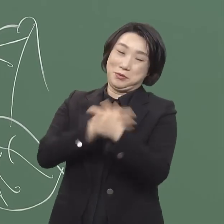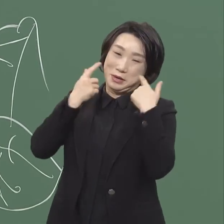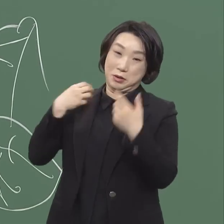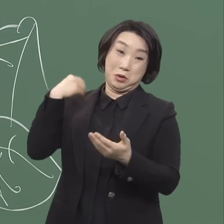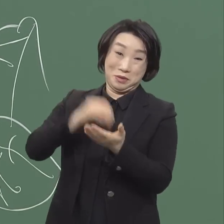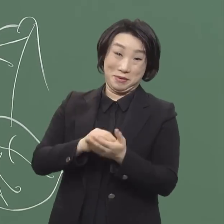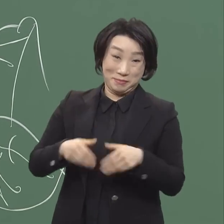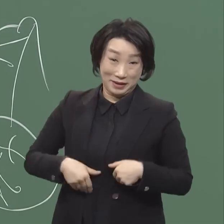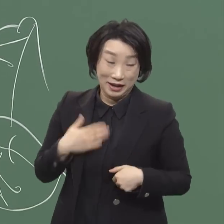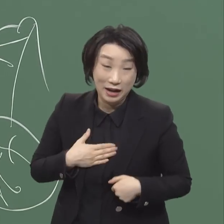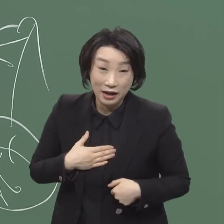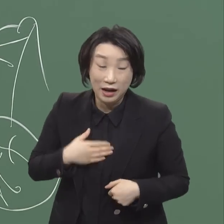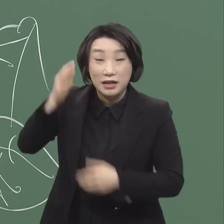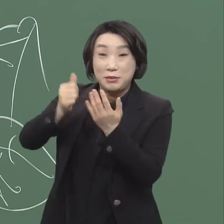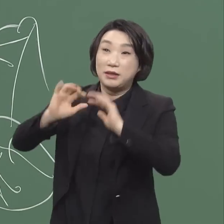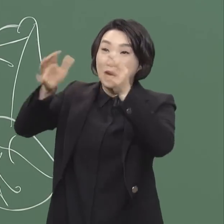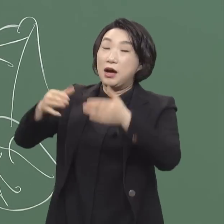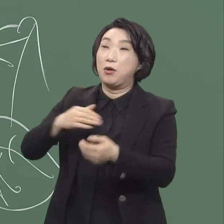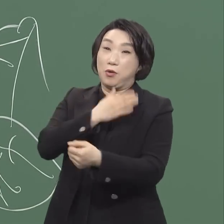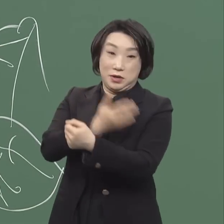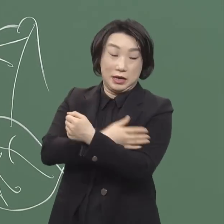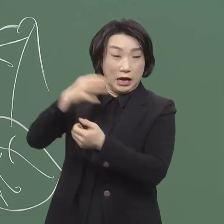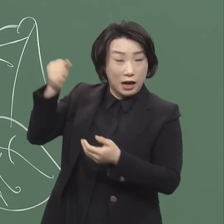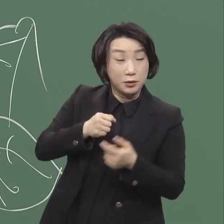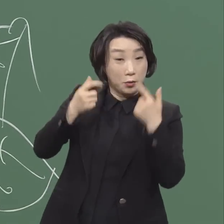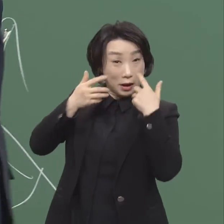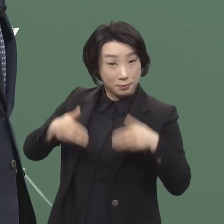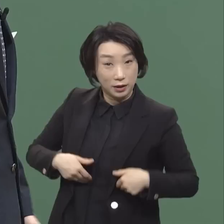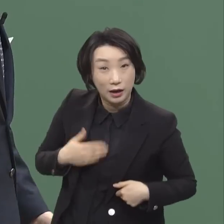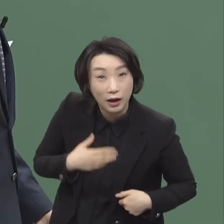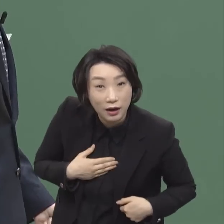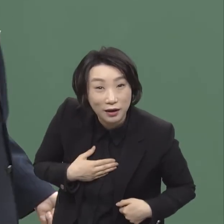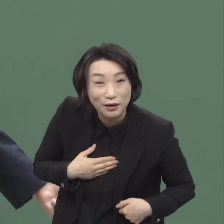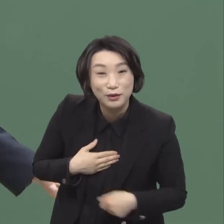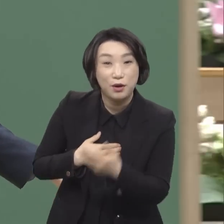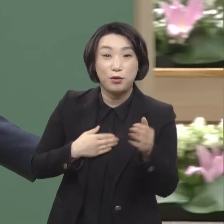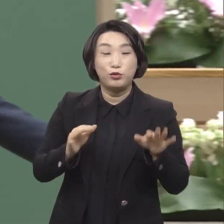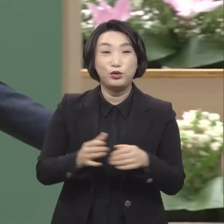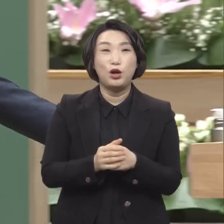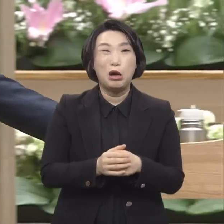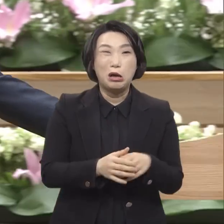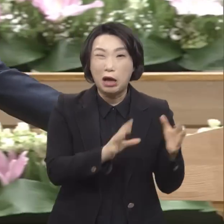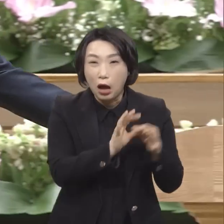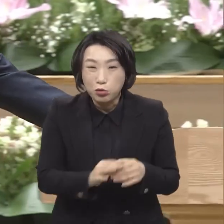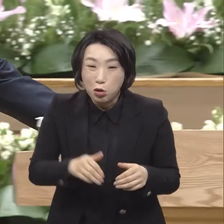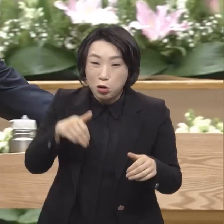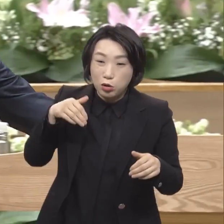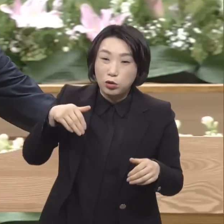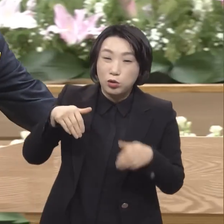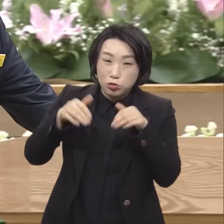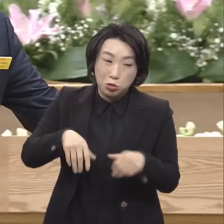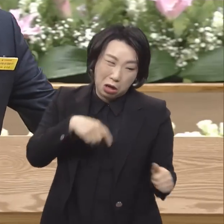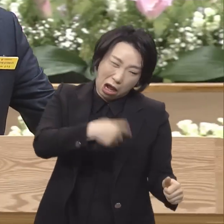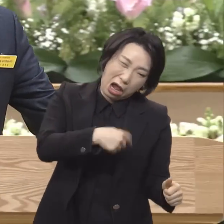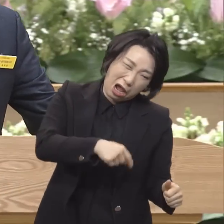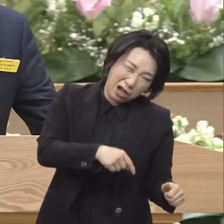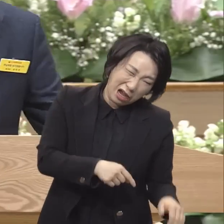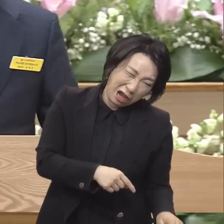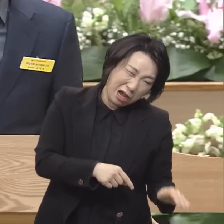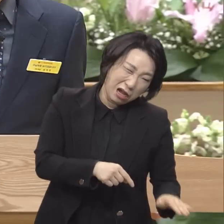회복하고 상속자의 권리를 가져야 된다 이 말이요. 근데 언제까지 종 밑에서 공부하고 배우겠어?